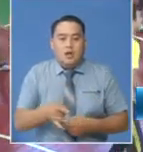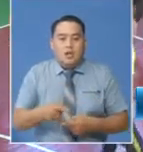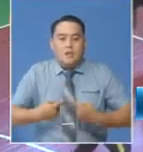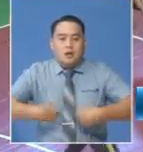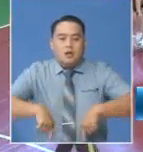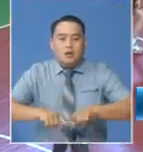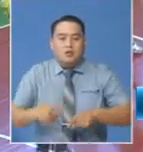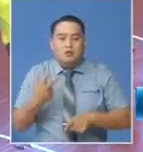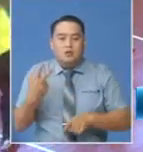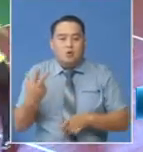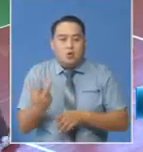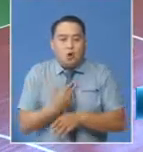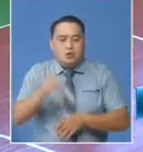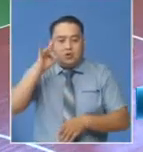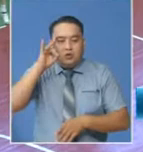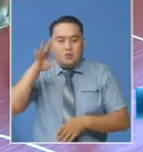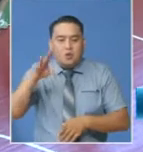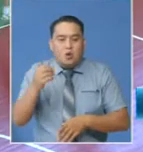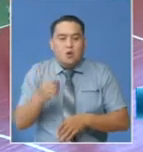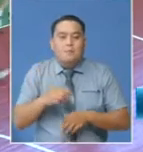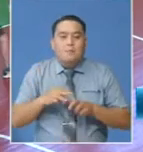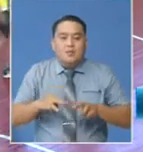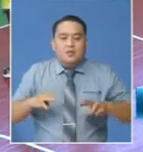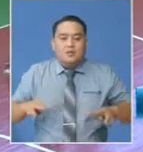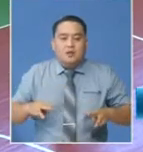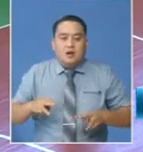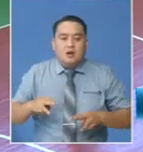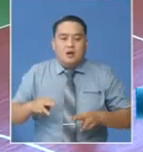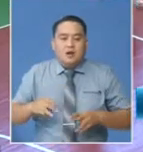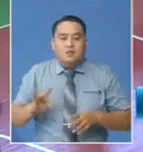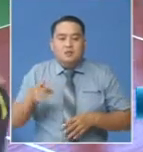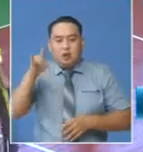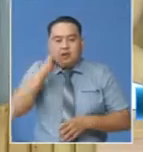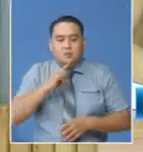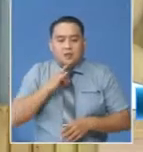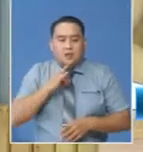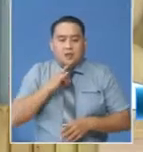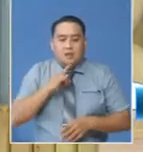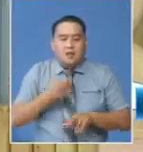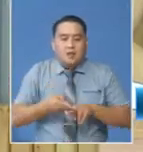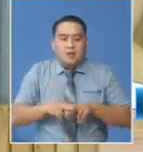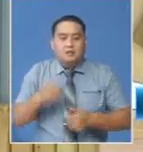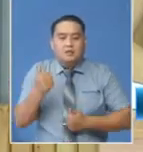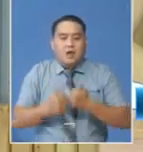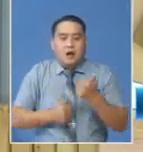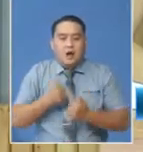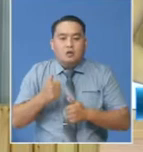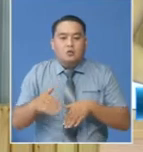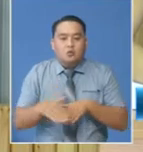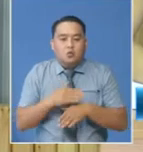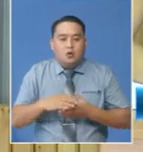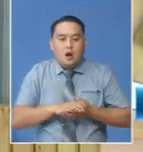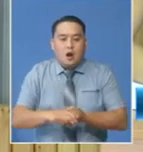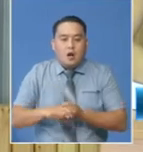подразделений, трехкратный призер чемпионата Министерства внутренних дел Республики Казахстан. На этих соревнованиях дружная команда